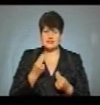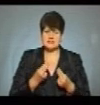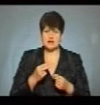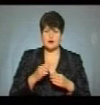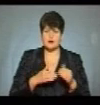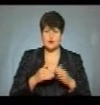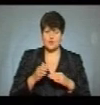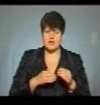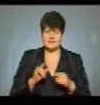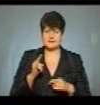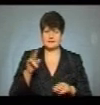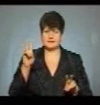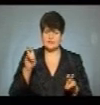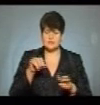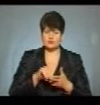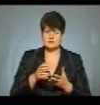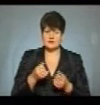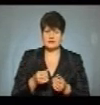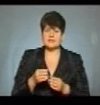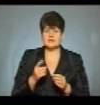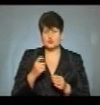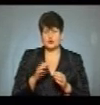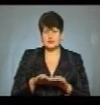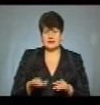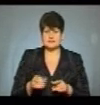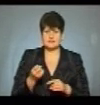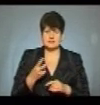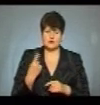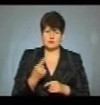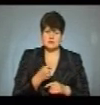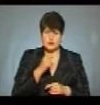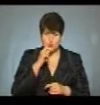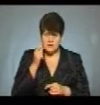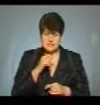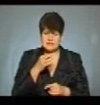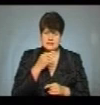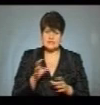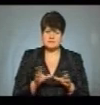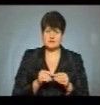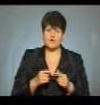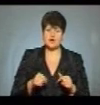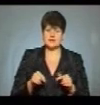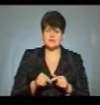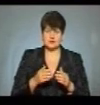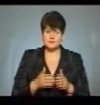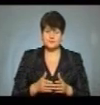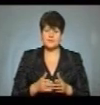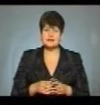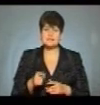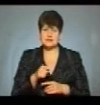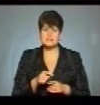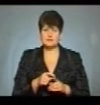дитини. Участь у ньому взяли близько 100 дітей з 12 областей України, повідомила співорганізаторка конкурсу Уляна Джигринюк. За її